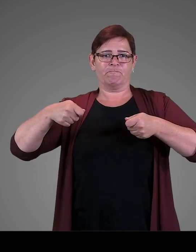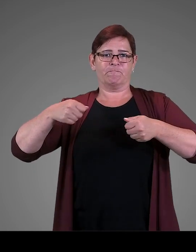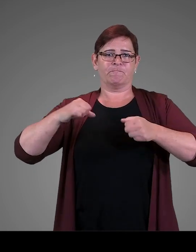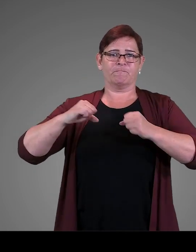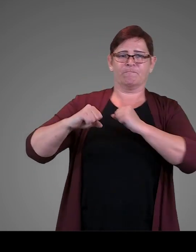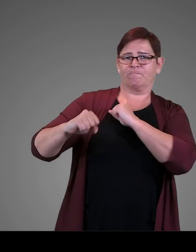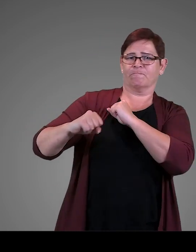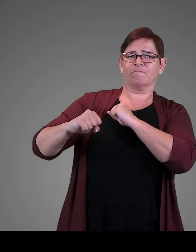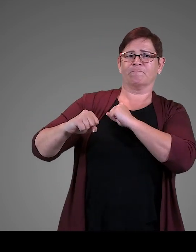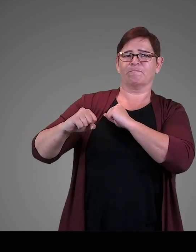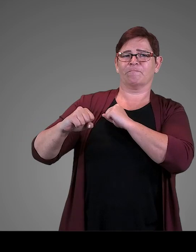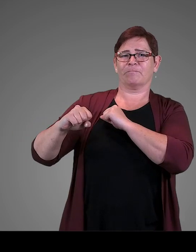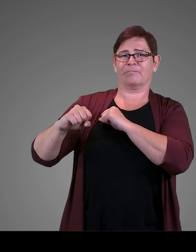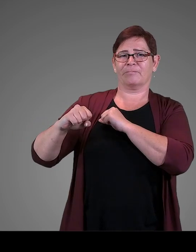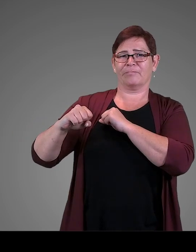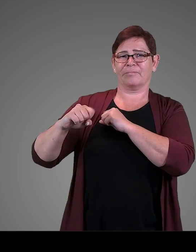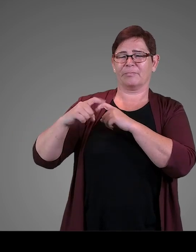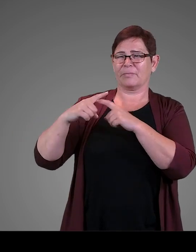militant, résistant,